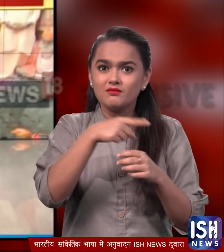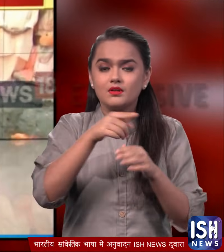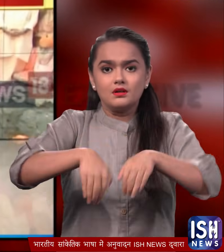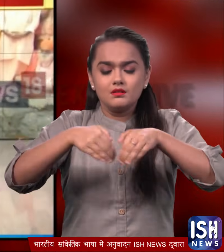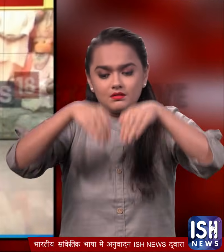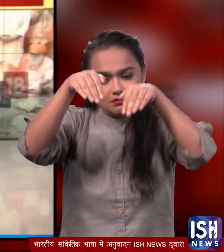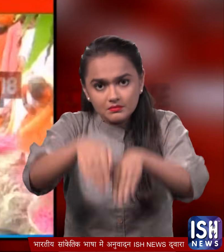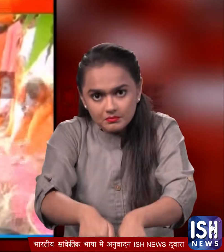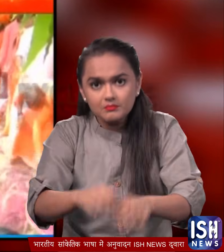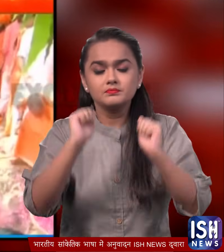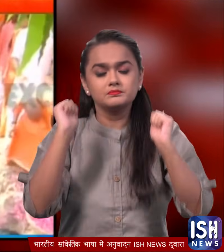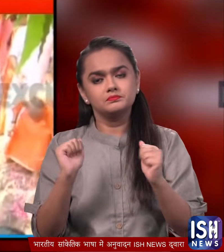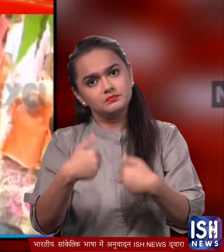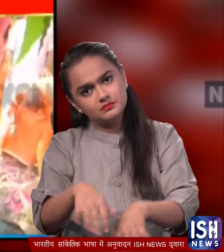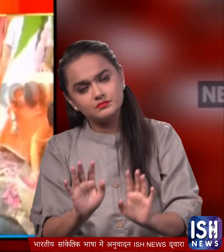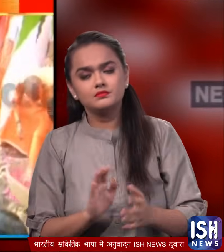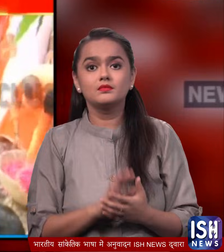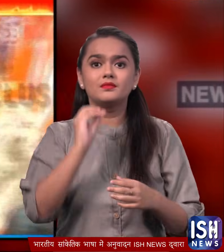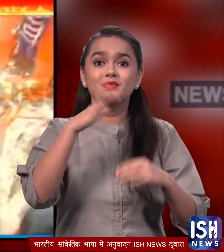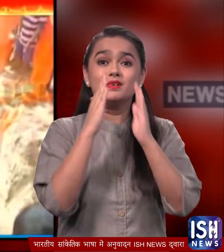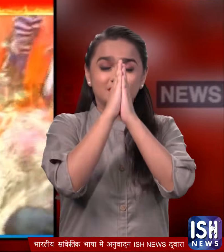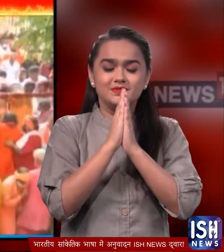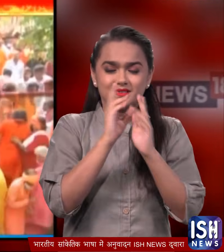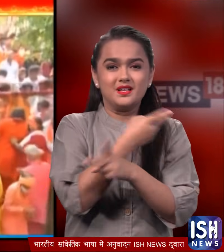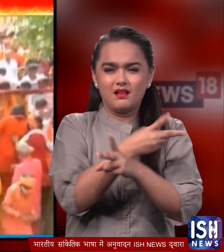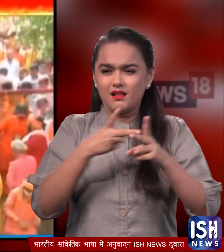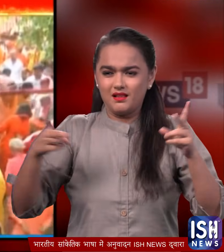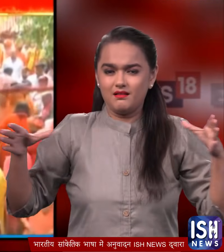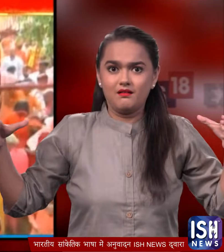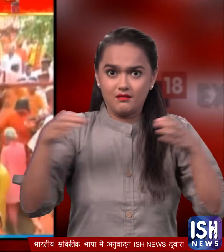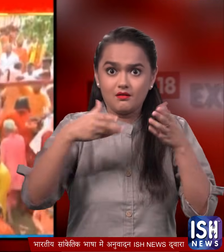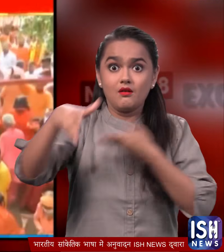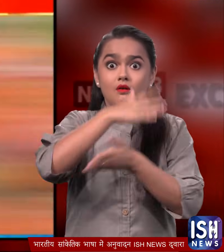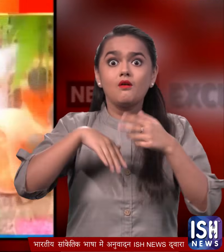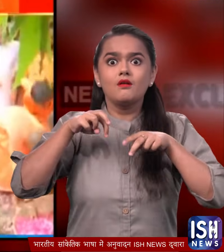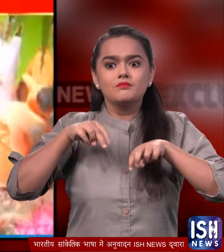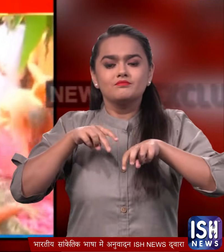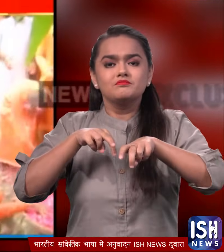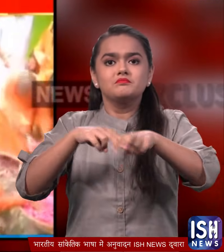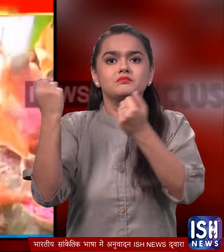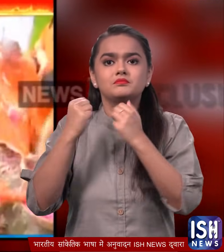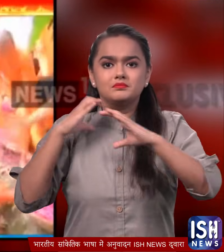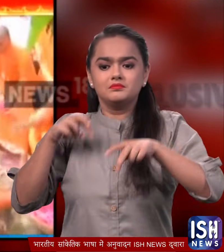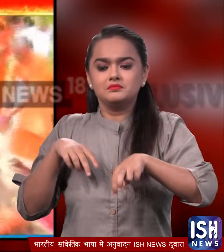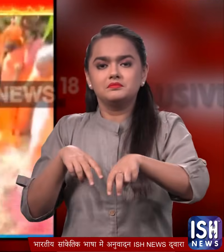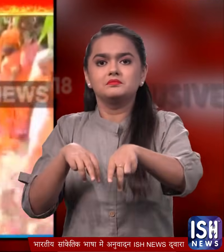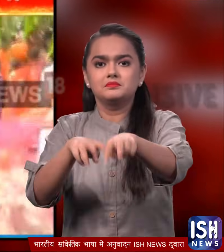गई। और साधु संतों की भीड़ के बीच महंत अनंत यात्रा पर चले गए।